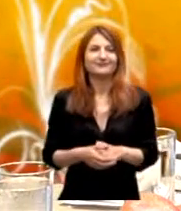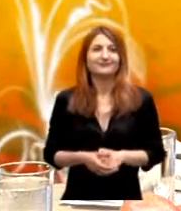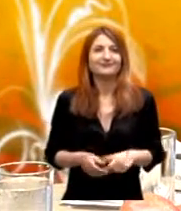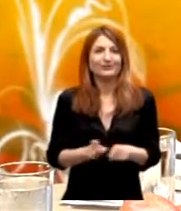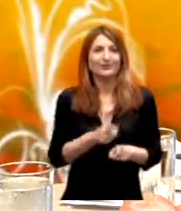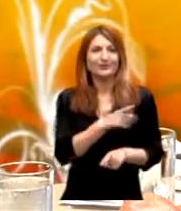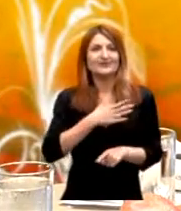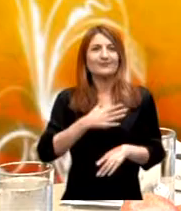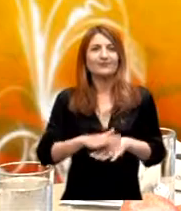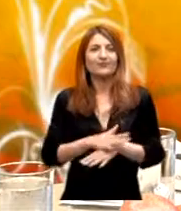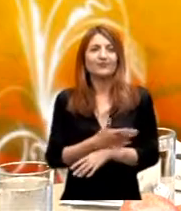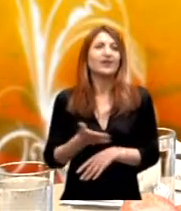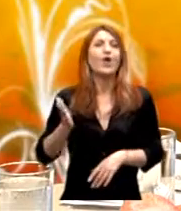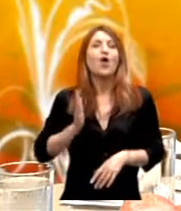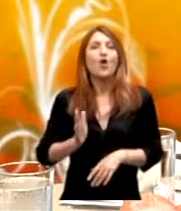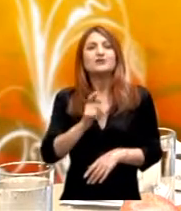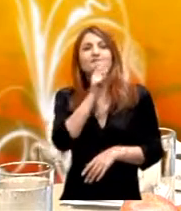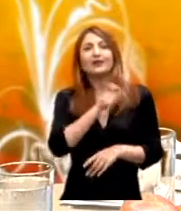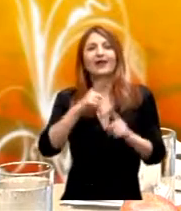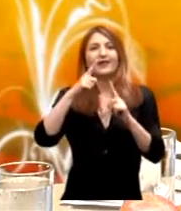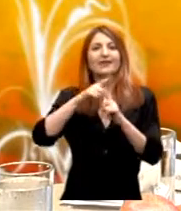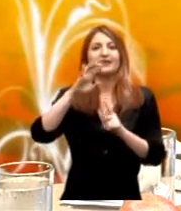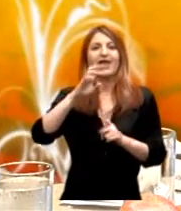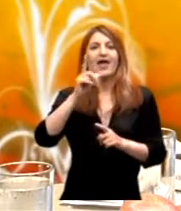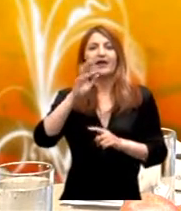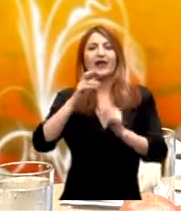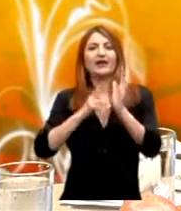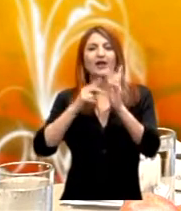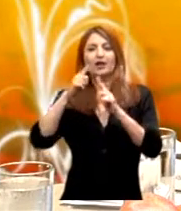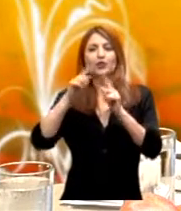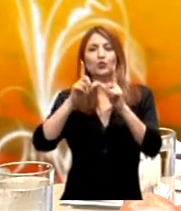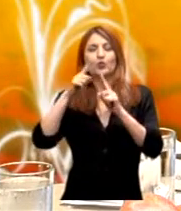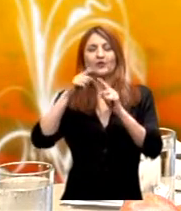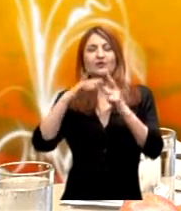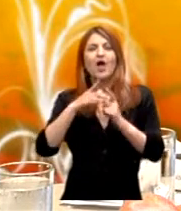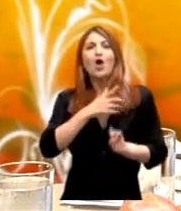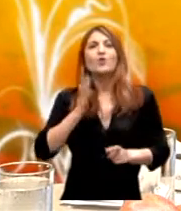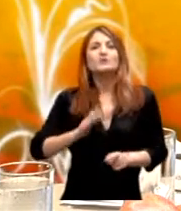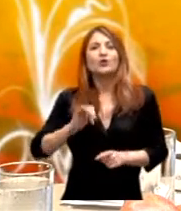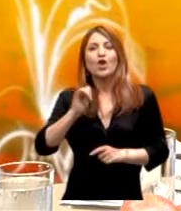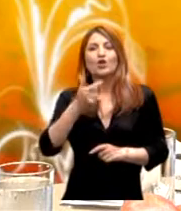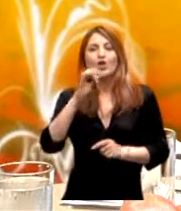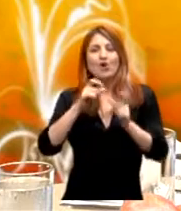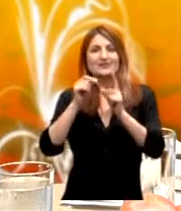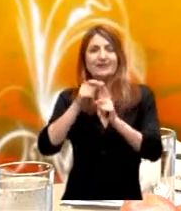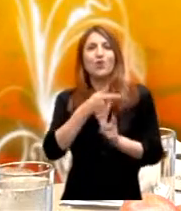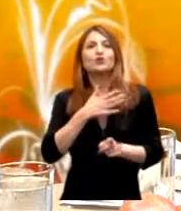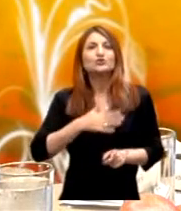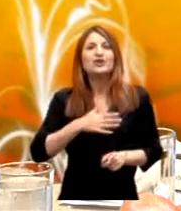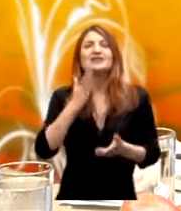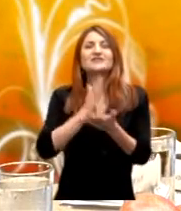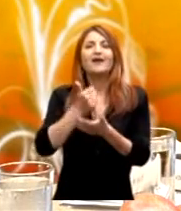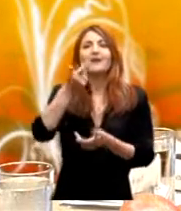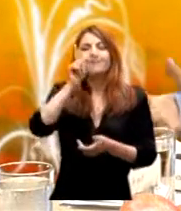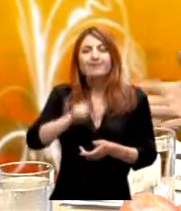Super. Evo, gospodin Terentuta, naš Josip, koji je želio svaki mjesec jednom biti u